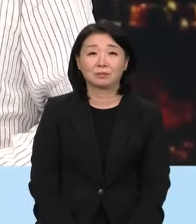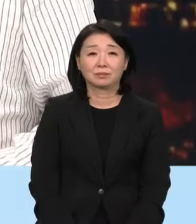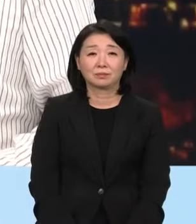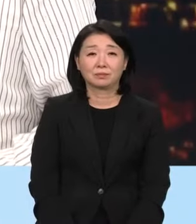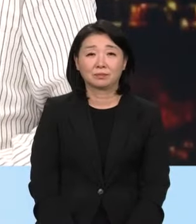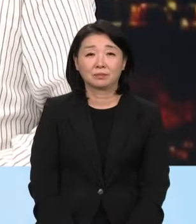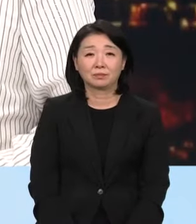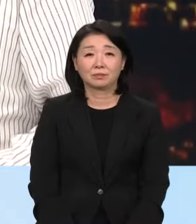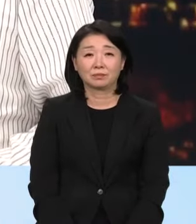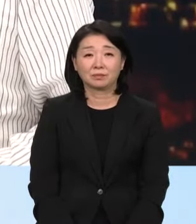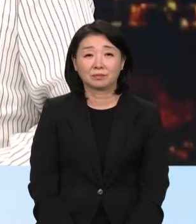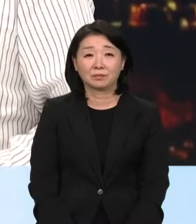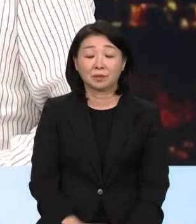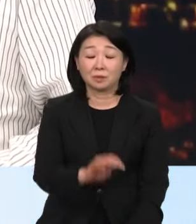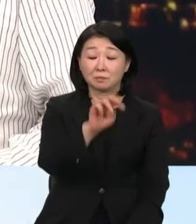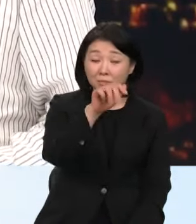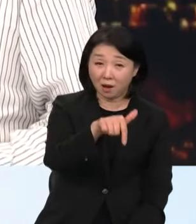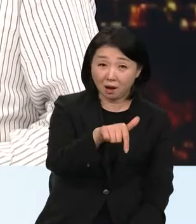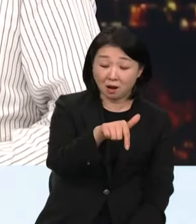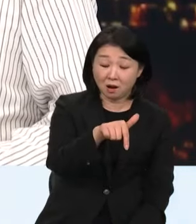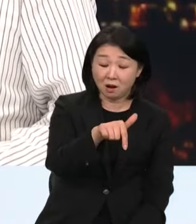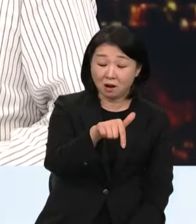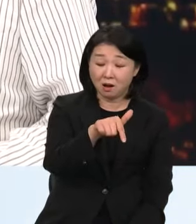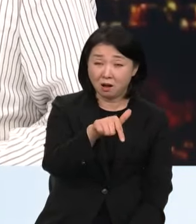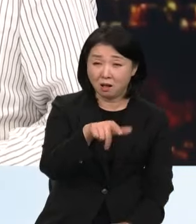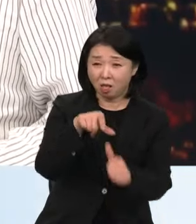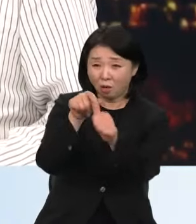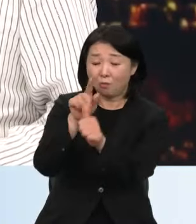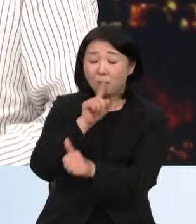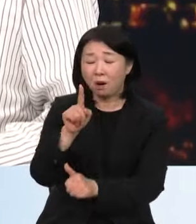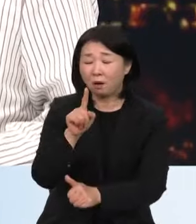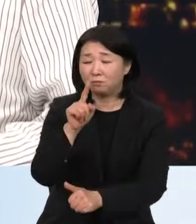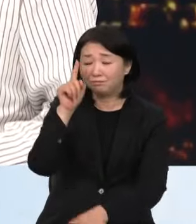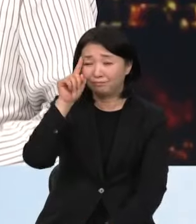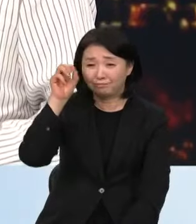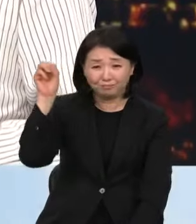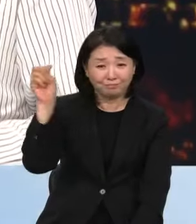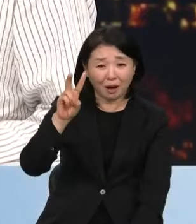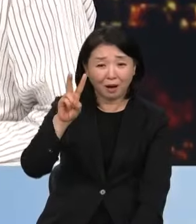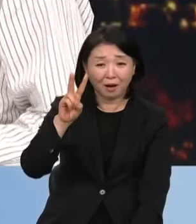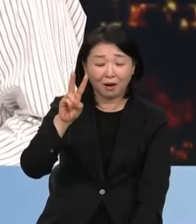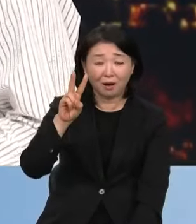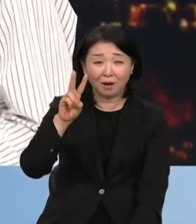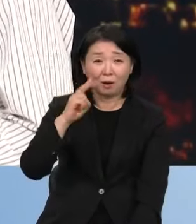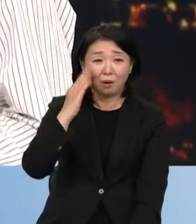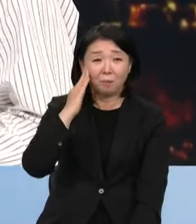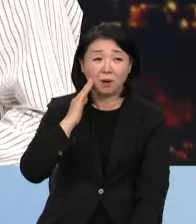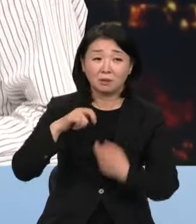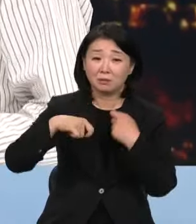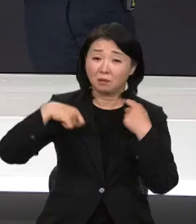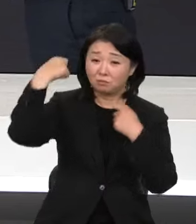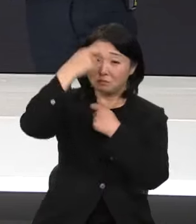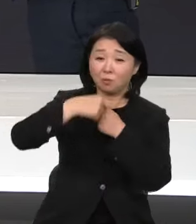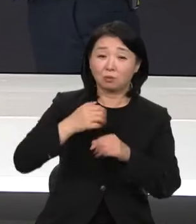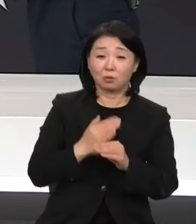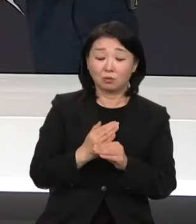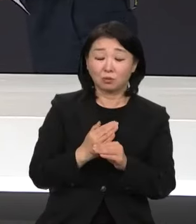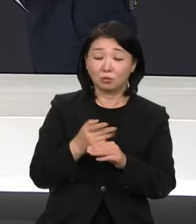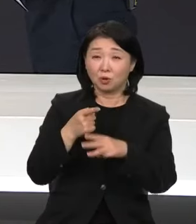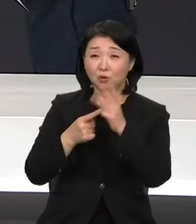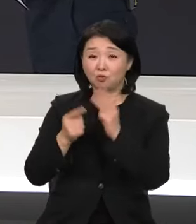있어요네이 박전 장관이 좀 언급되는게 뜻밖이 소식이 했습니다 이렇게 파란색 목도리를 하고 있는데이 윤성열